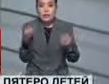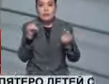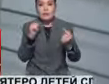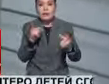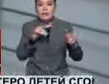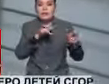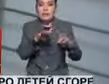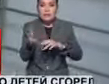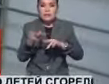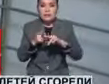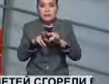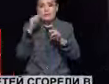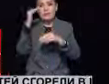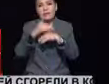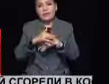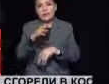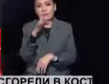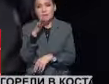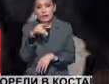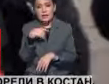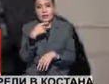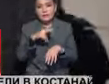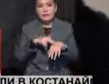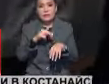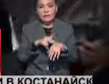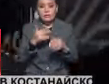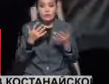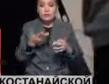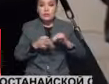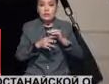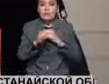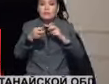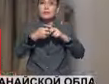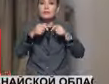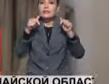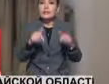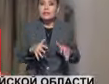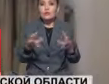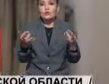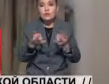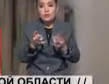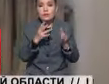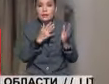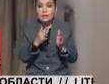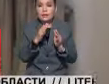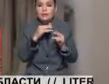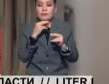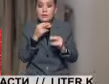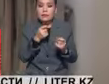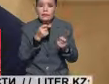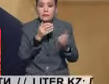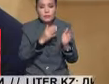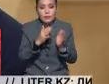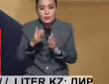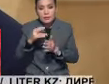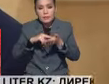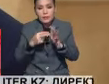деяний происходит именно в вечернее время, говорят стражи порядка. Решение этой проблемы требует комплексного и продуманного подхода, уверены они.